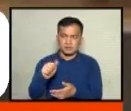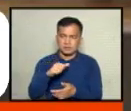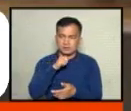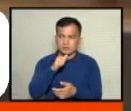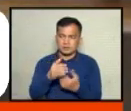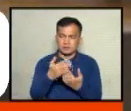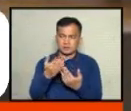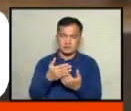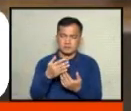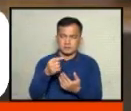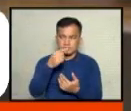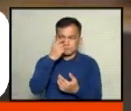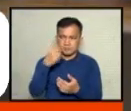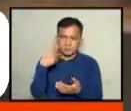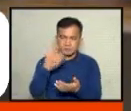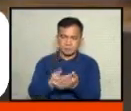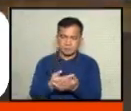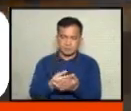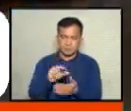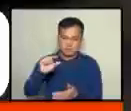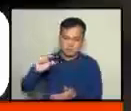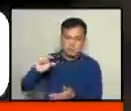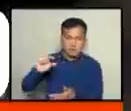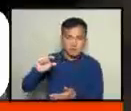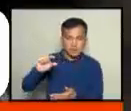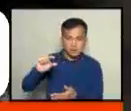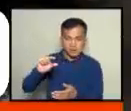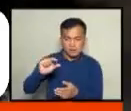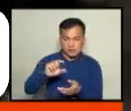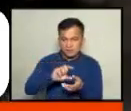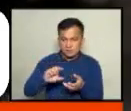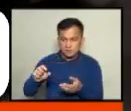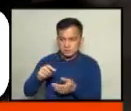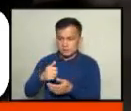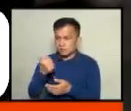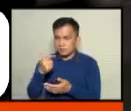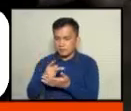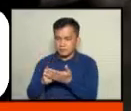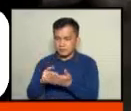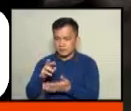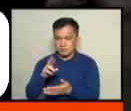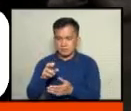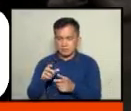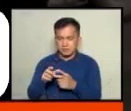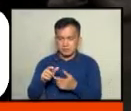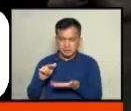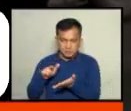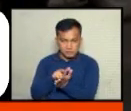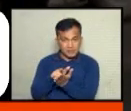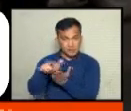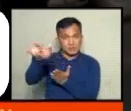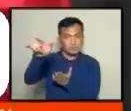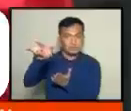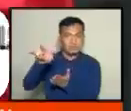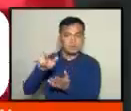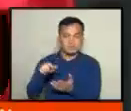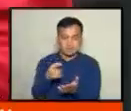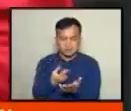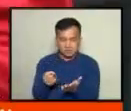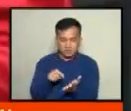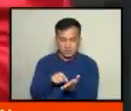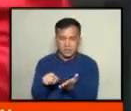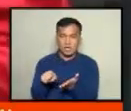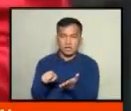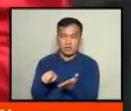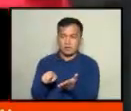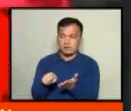naging madali dahil umabot sa 1 pulgada ang kapal ng abo sa ibang bahagi ng runway. Ang ginawa ho natin ay dinaanan ho